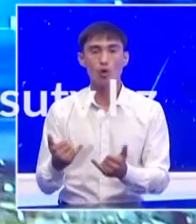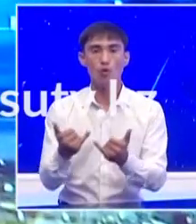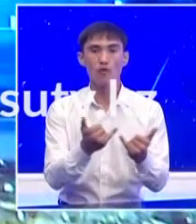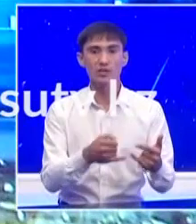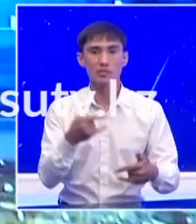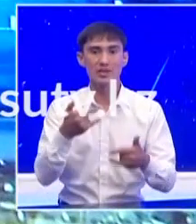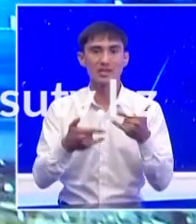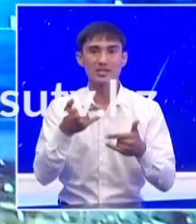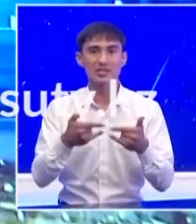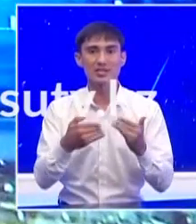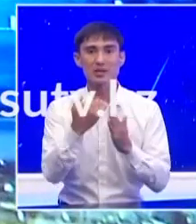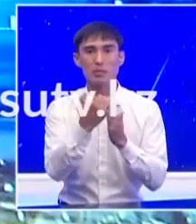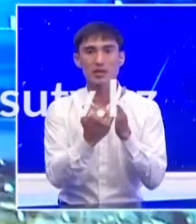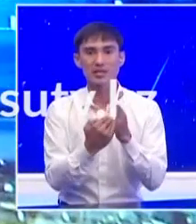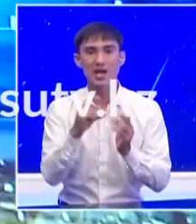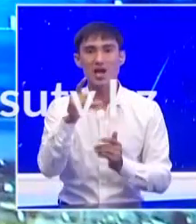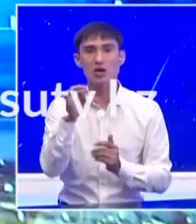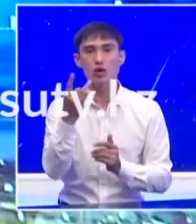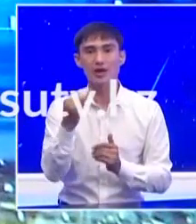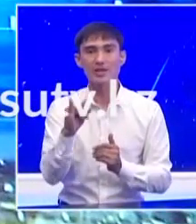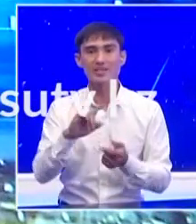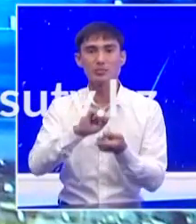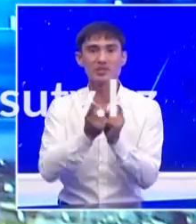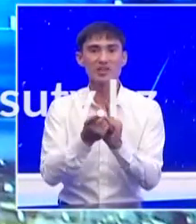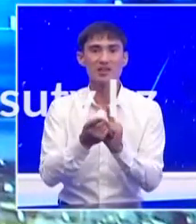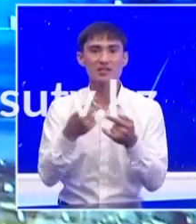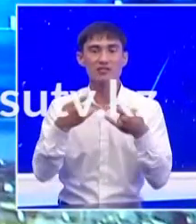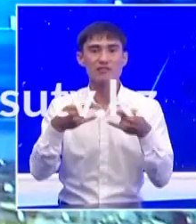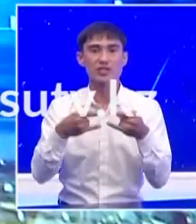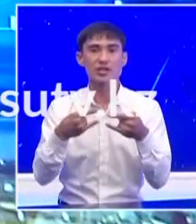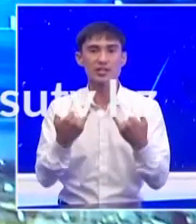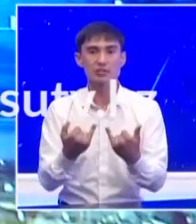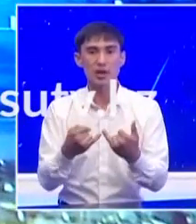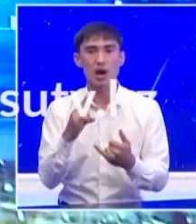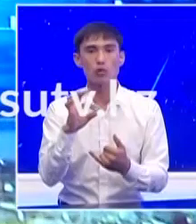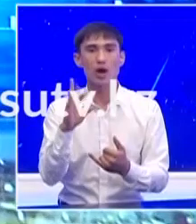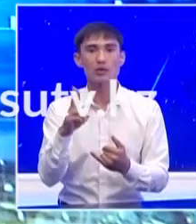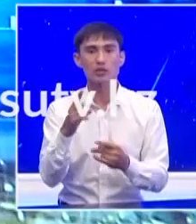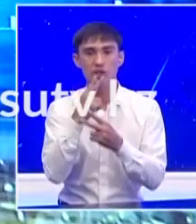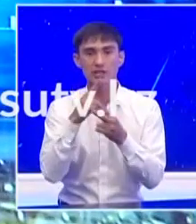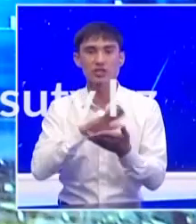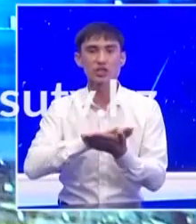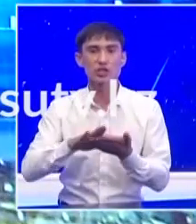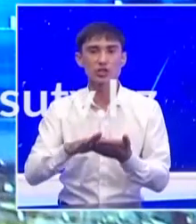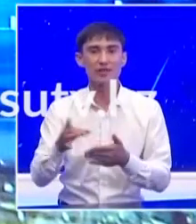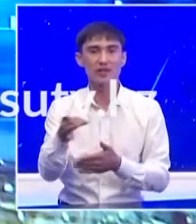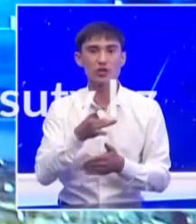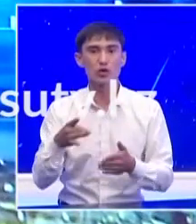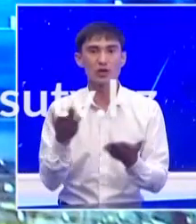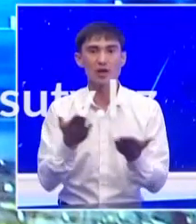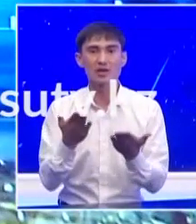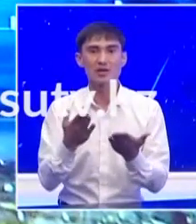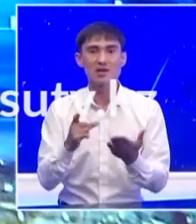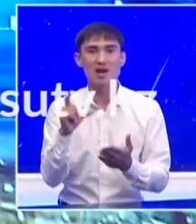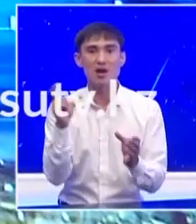Уважаемые телезрители, передача «Экорейд» изменила формат своего вещания. Теперь о том, как следят за чистотой в регионах и